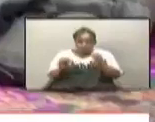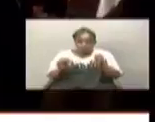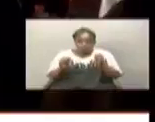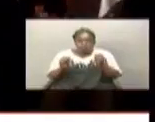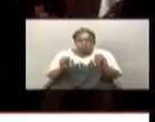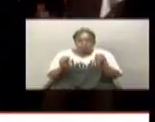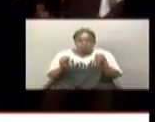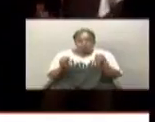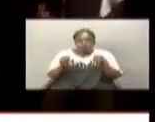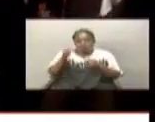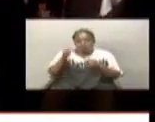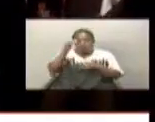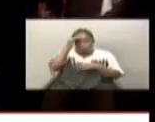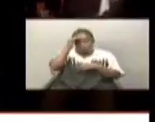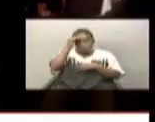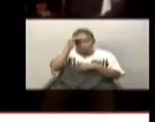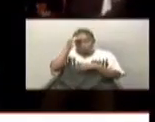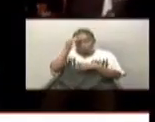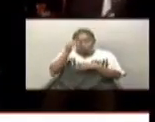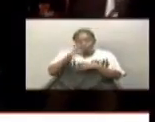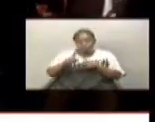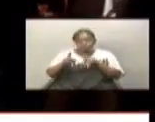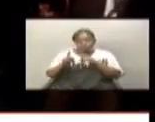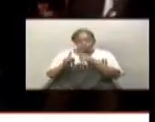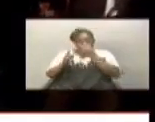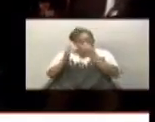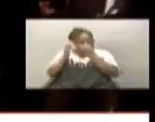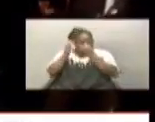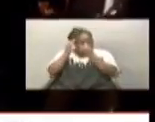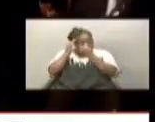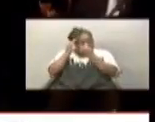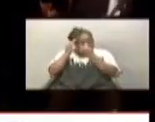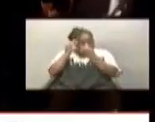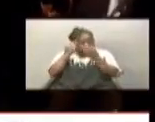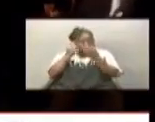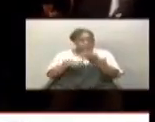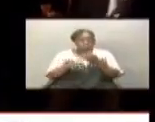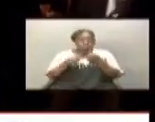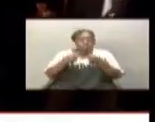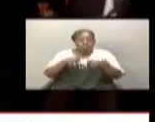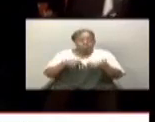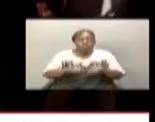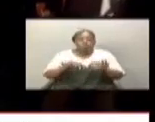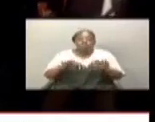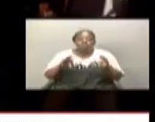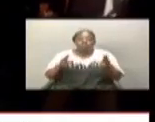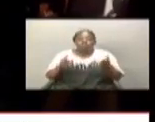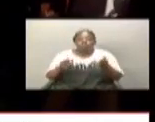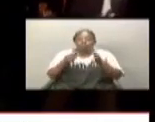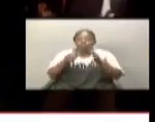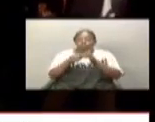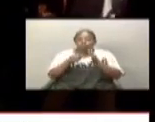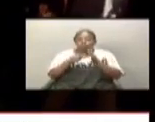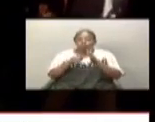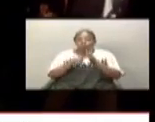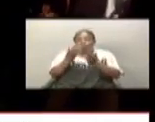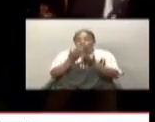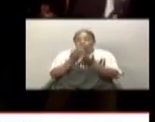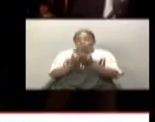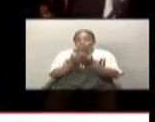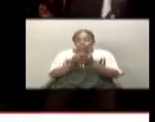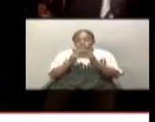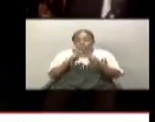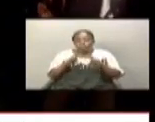kubi. Police eyina obukugu obulunamanya nti kati kino kitatambudde bw'ekiti kino kyatambudde bw'ekiti. Tusabe